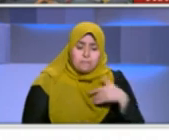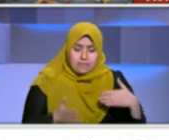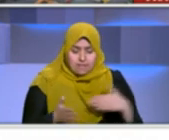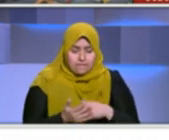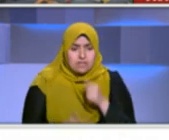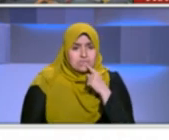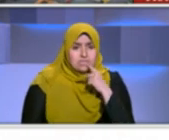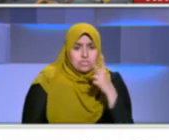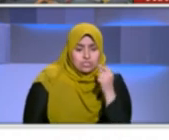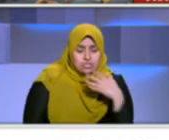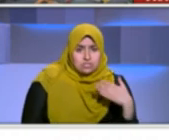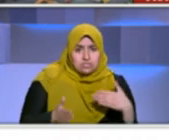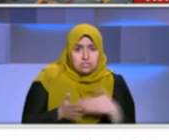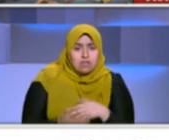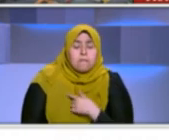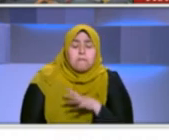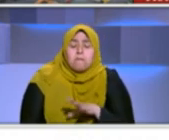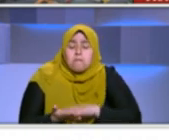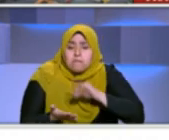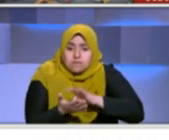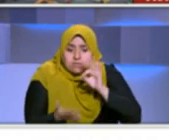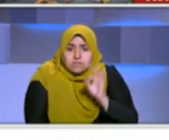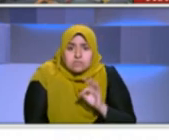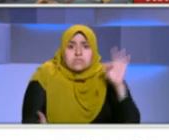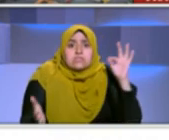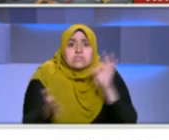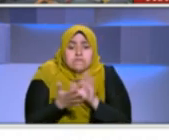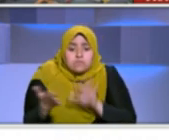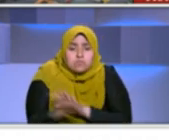قرن لم يكن هناك ازمه بهذا الشكل.